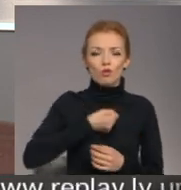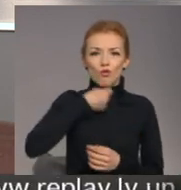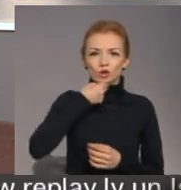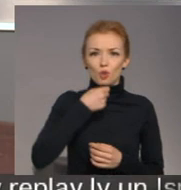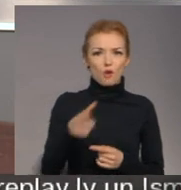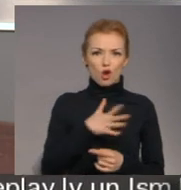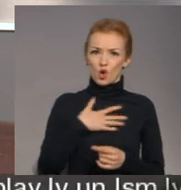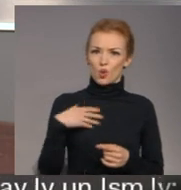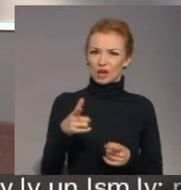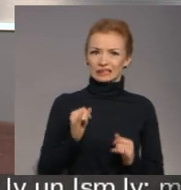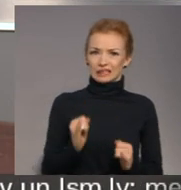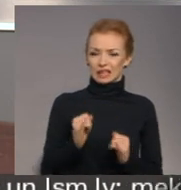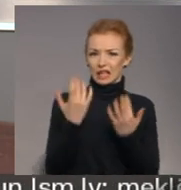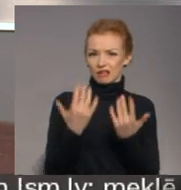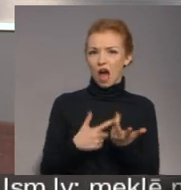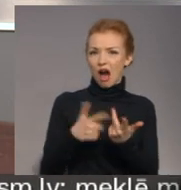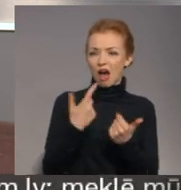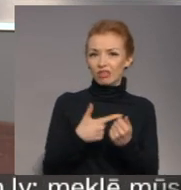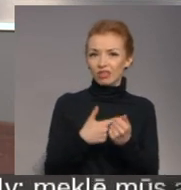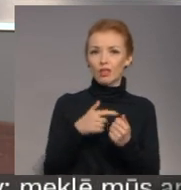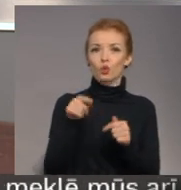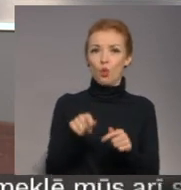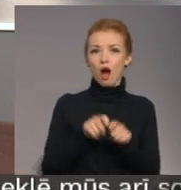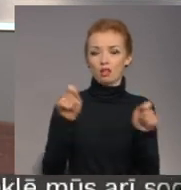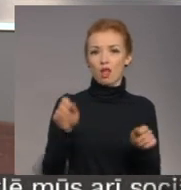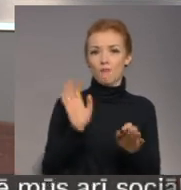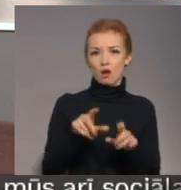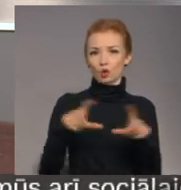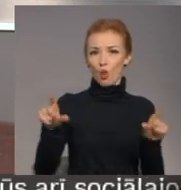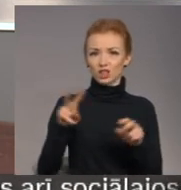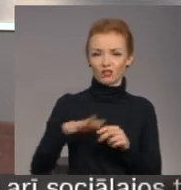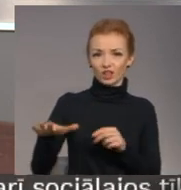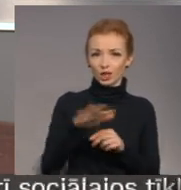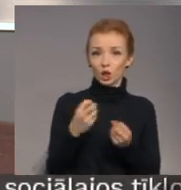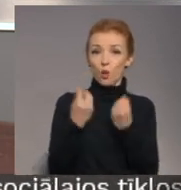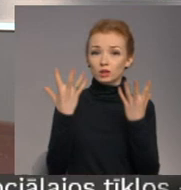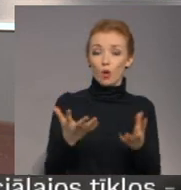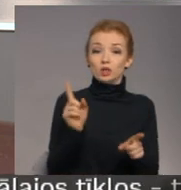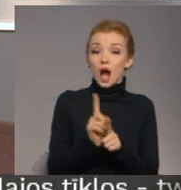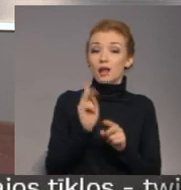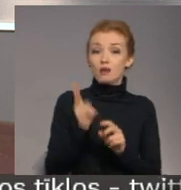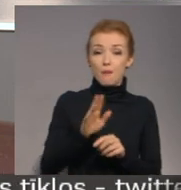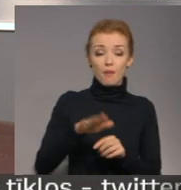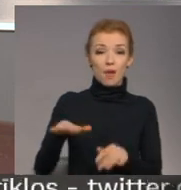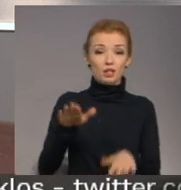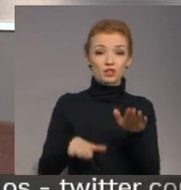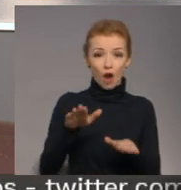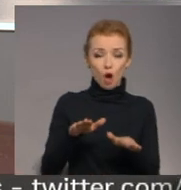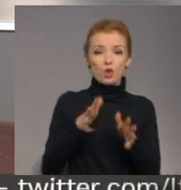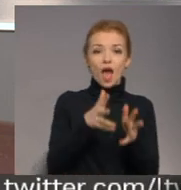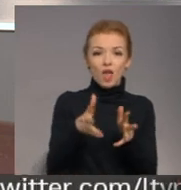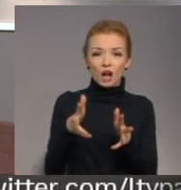dats atklāja jaunākais pētījums par bērnu svaru un skolu vidi. Noskaidrots arī, ka bērnu svaru ietekmē nevien uzturs